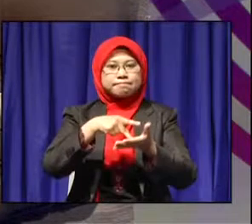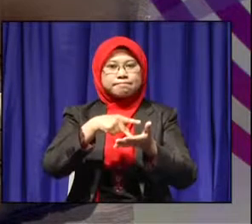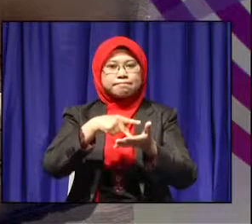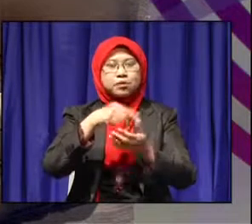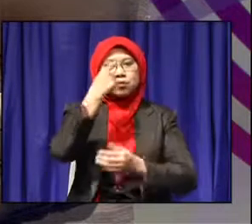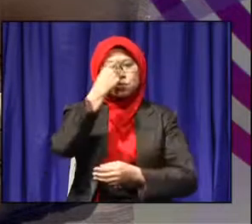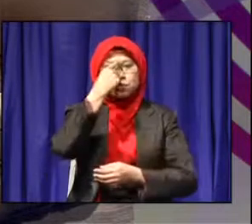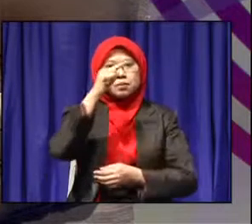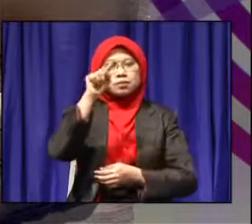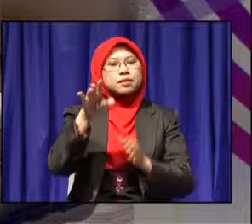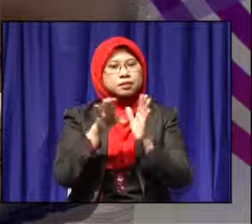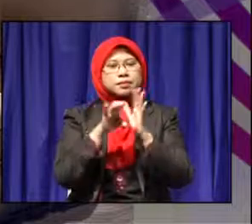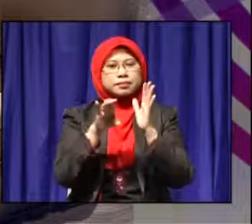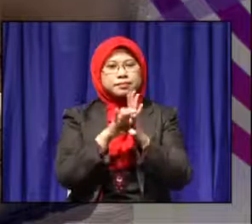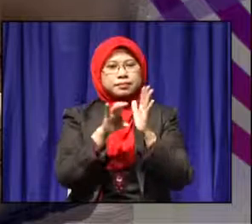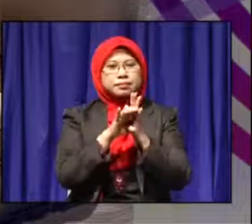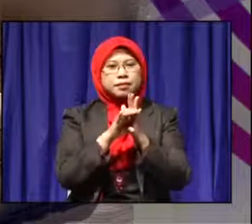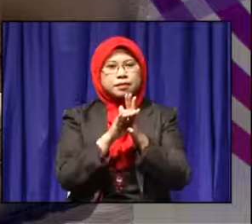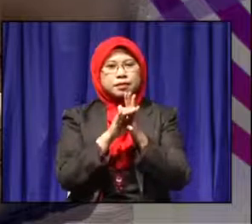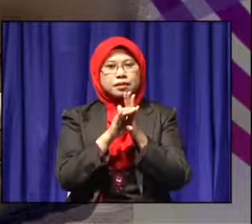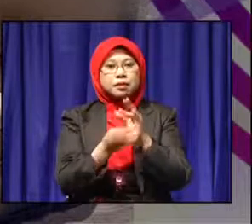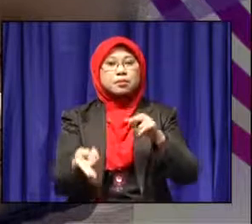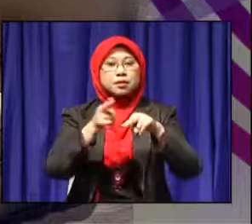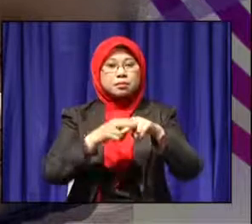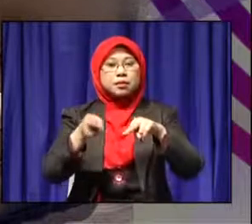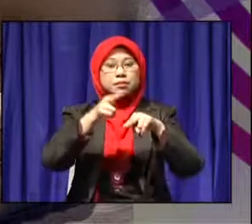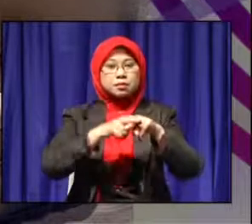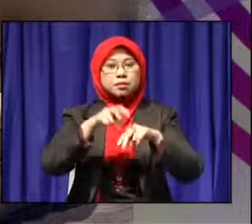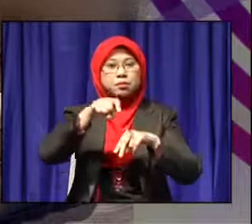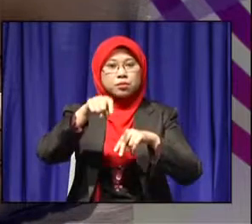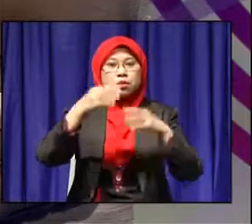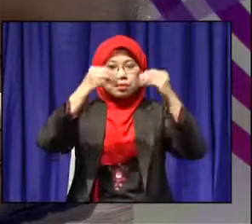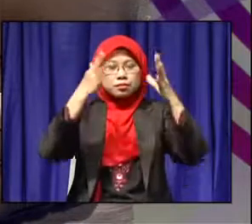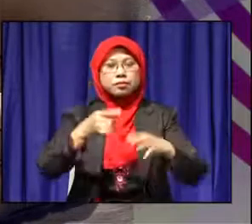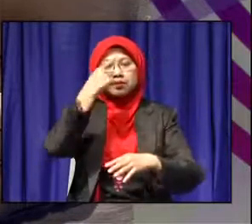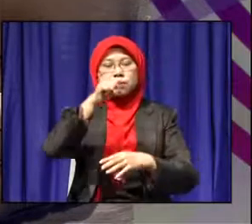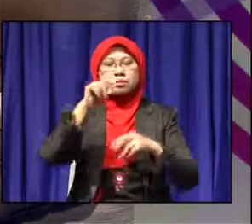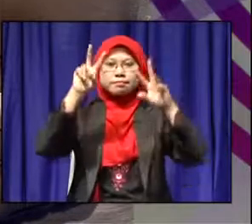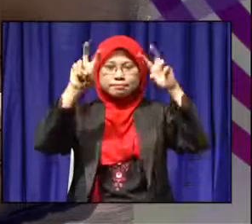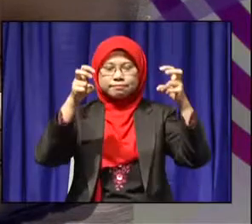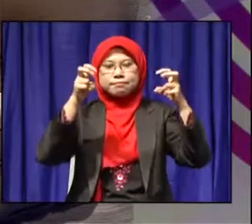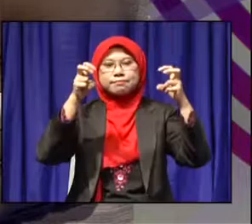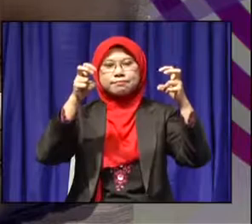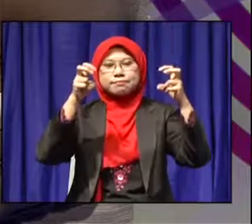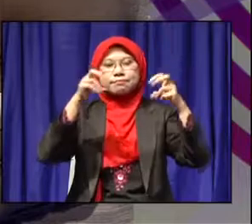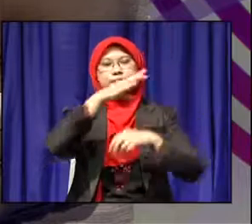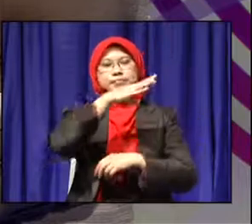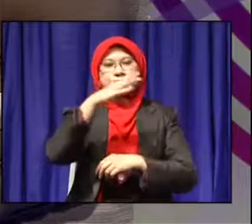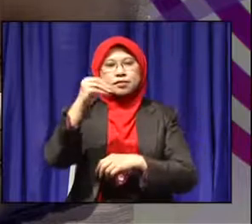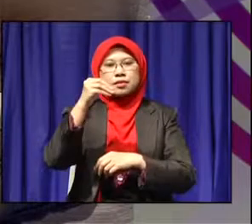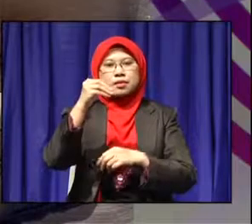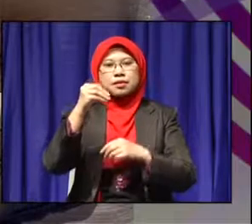kepada contohnya pertambahan keperluan untuk pertama guru bagi mata pelajaran dan juga